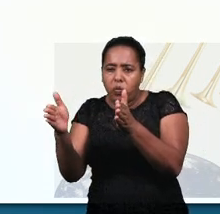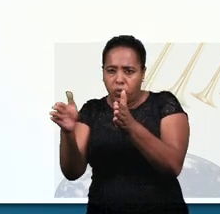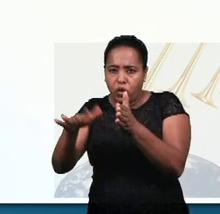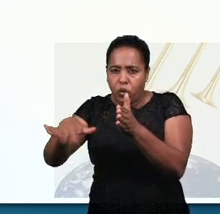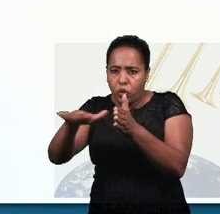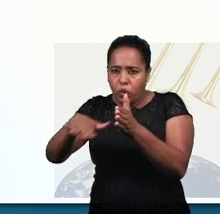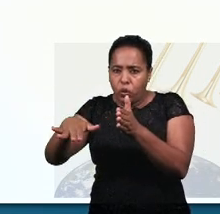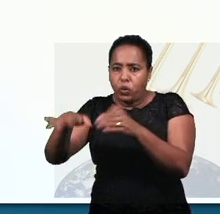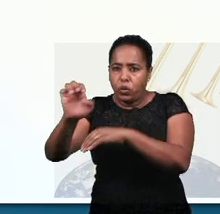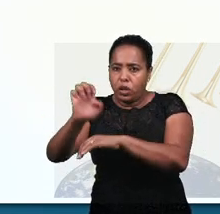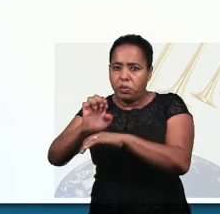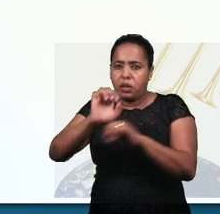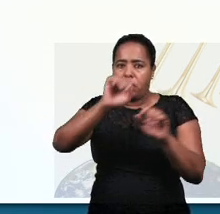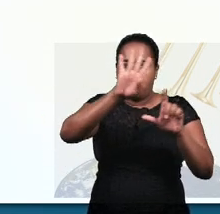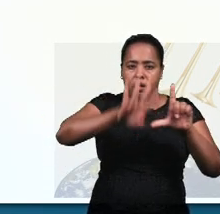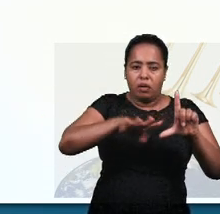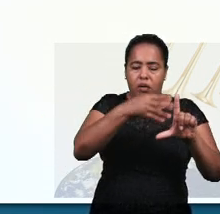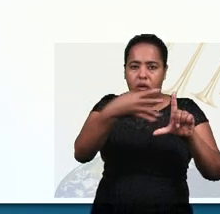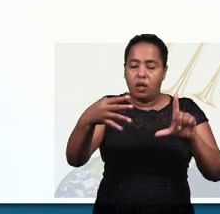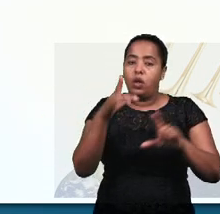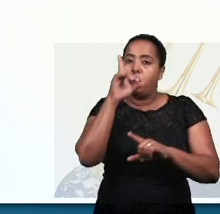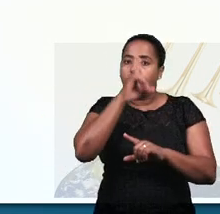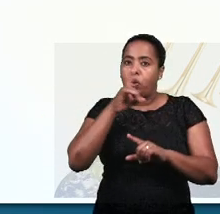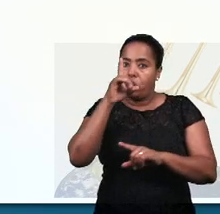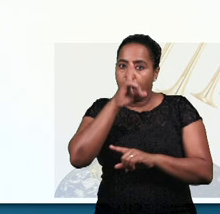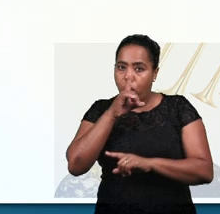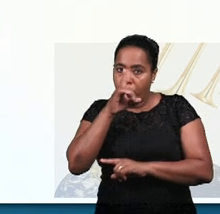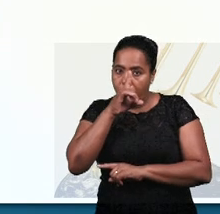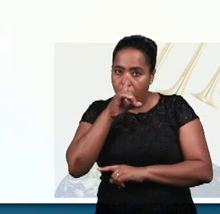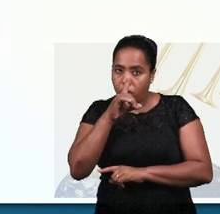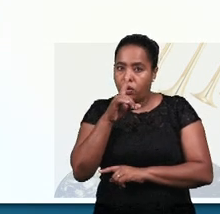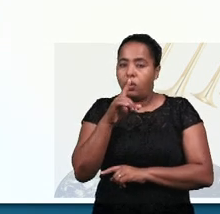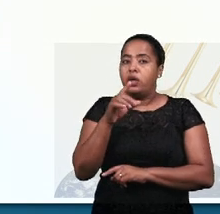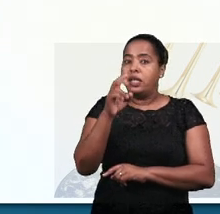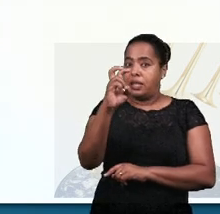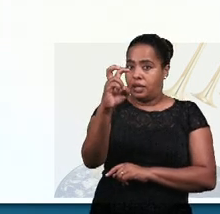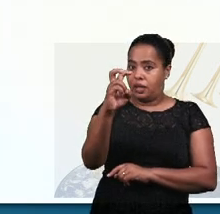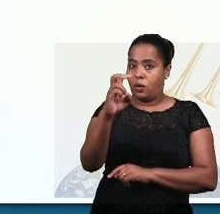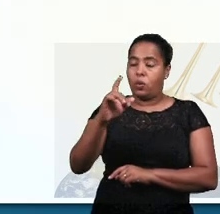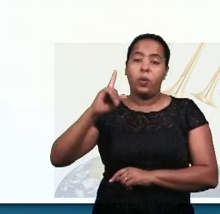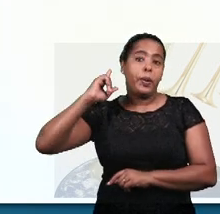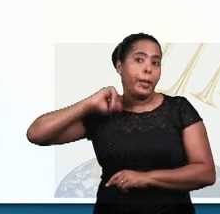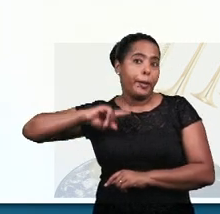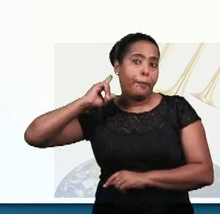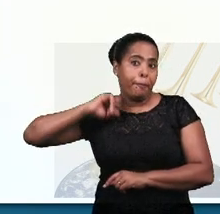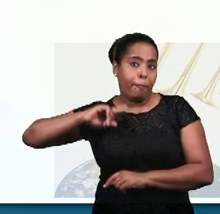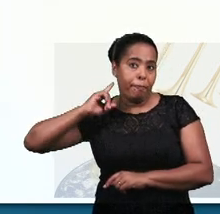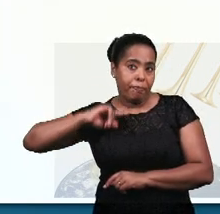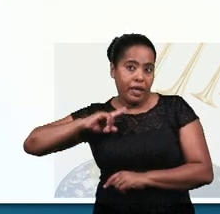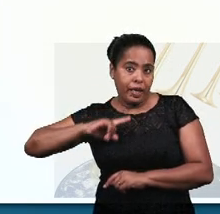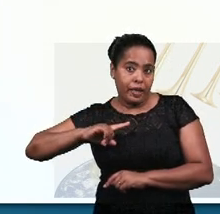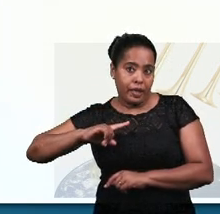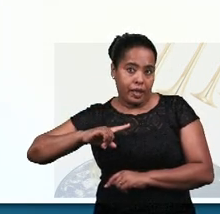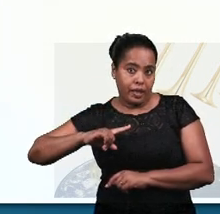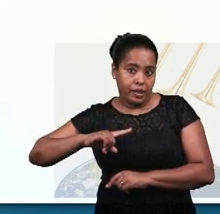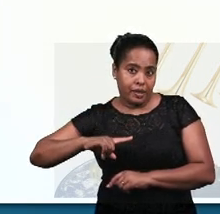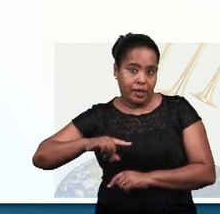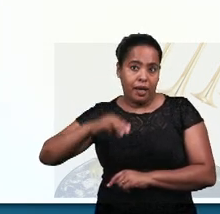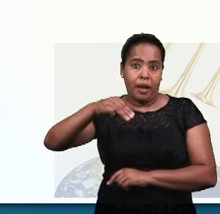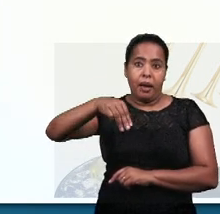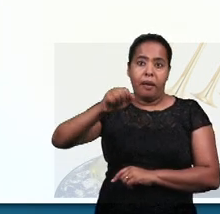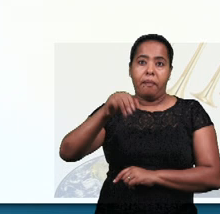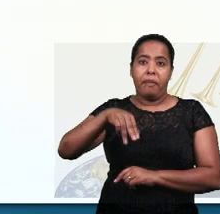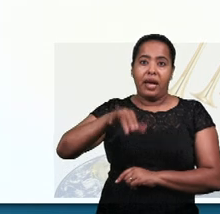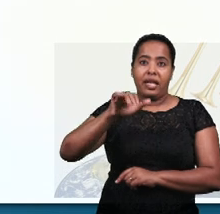donc, dans ce tableau, dimanche à 17h, pour l'État de Minas Gerais. Donc, dans la station qui s'appelle Mania